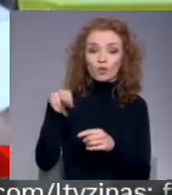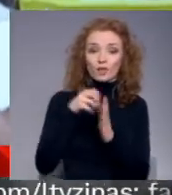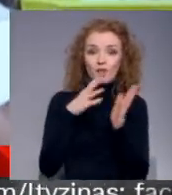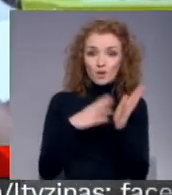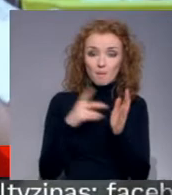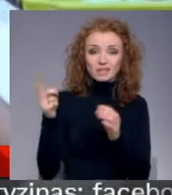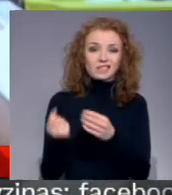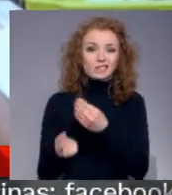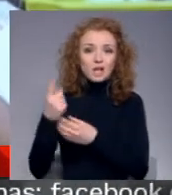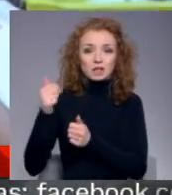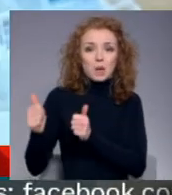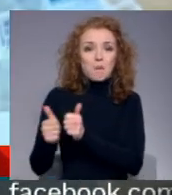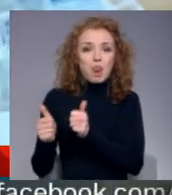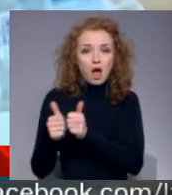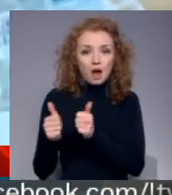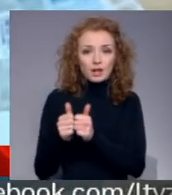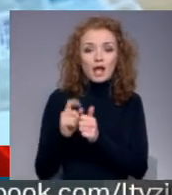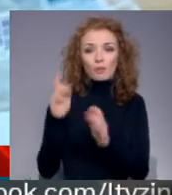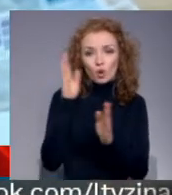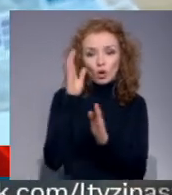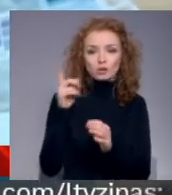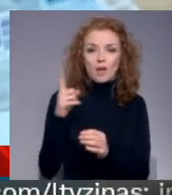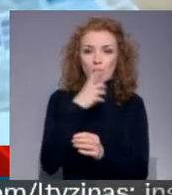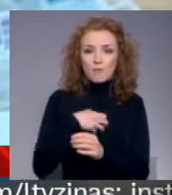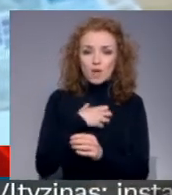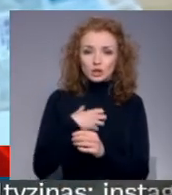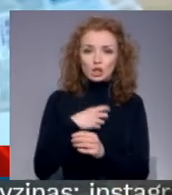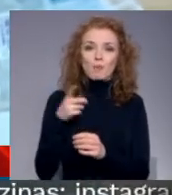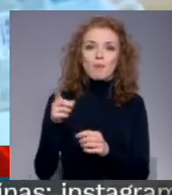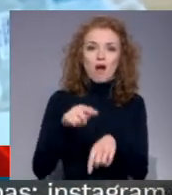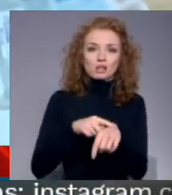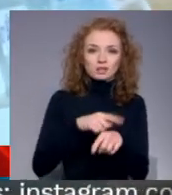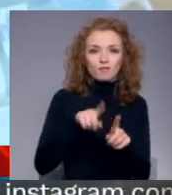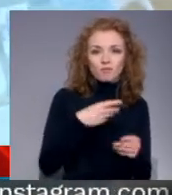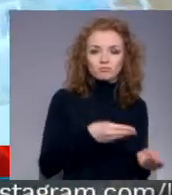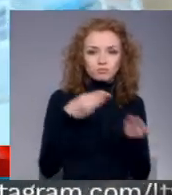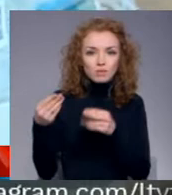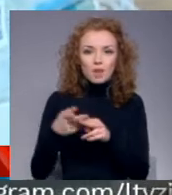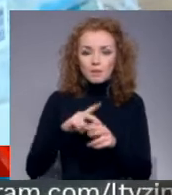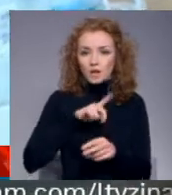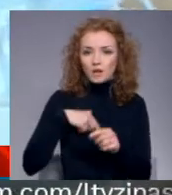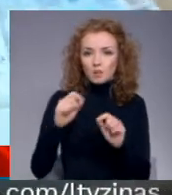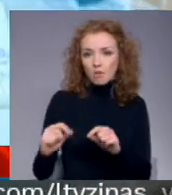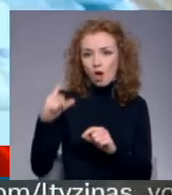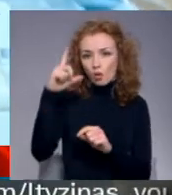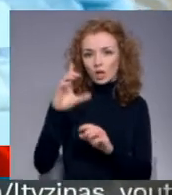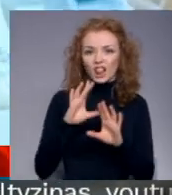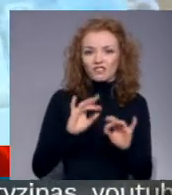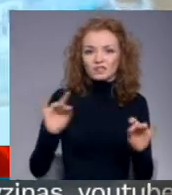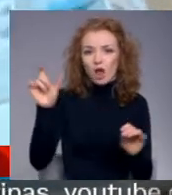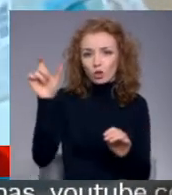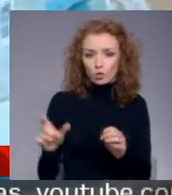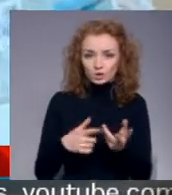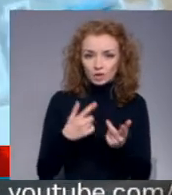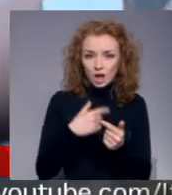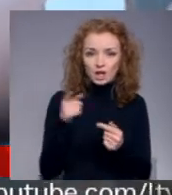blaknēm prognozējama nepieciešamība pēc asins komponentu pārliešanas. Līdz ar to arī Latvijā, pieaugot inficēto skaitu, tas var